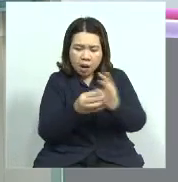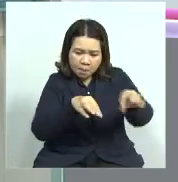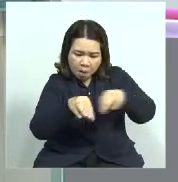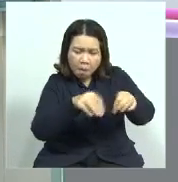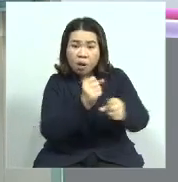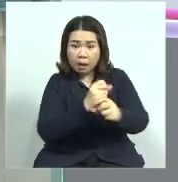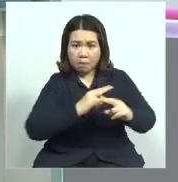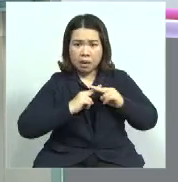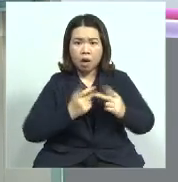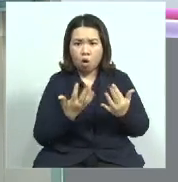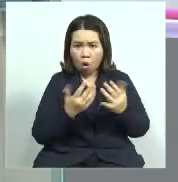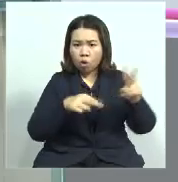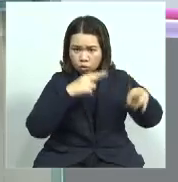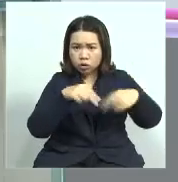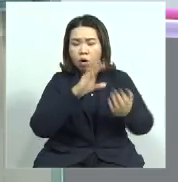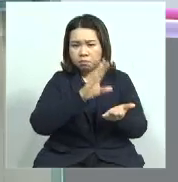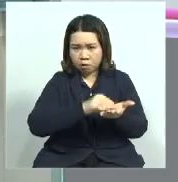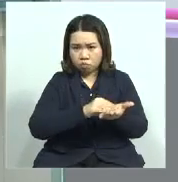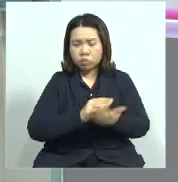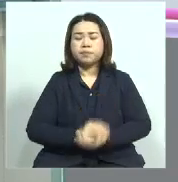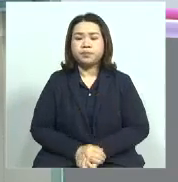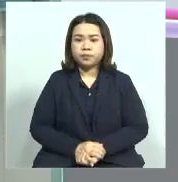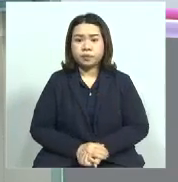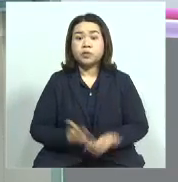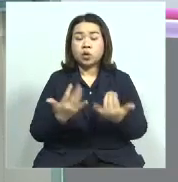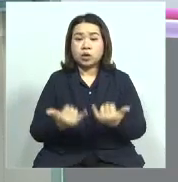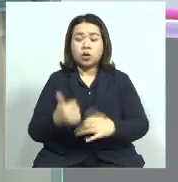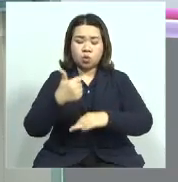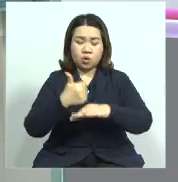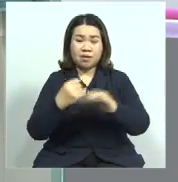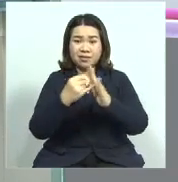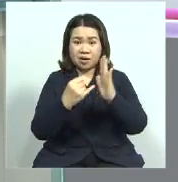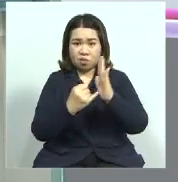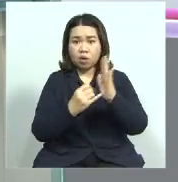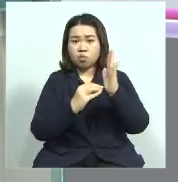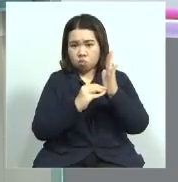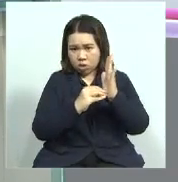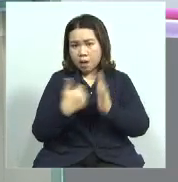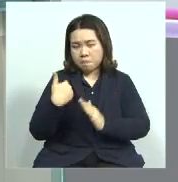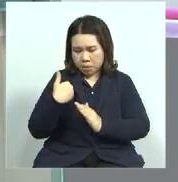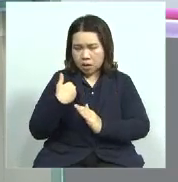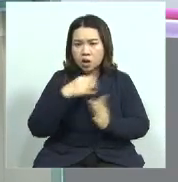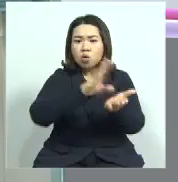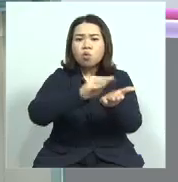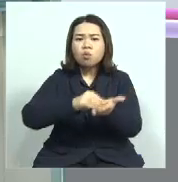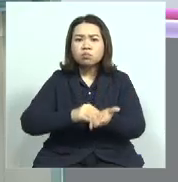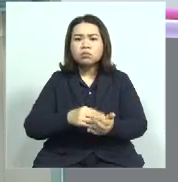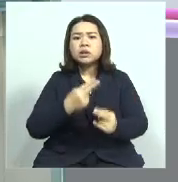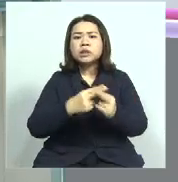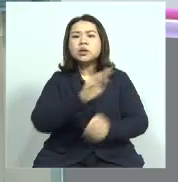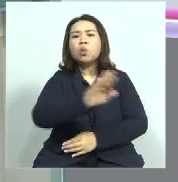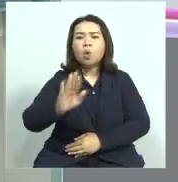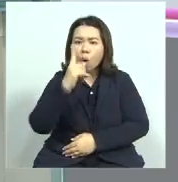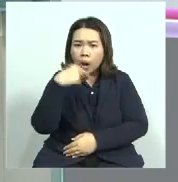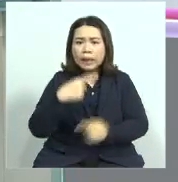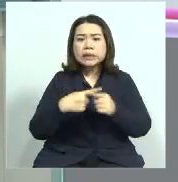ากขึ้นอีกค่ะ ซึ่งในส่วนของผู้บาดเจ็บนะครับทางรองผู้ว่ากรุงเทพมหานครก็จะมีการรวบรวมรายชื่อผู้ที่ได้รับบาดเจ็บซึ่งส่วนใหญ่ก็จะเป็นเจ้าหน้าที่ของทางกทม.